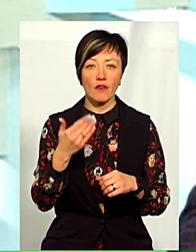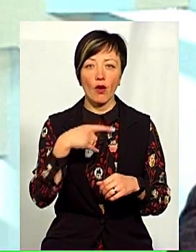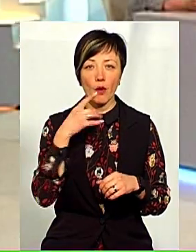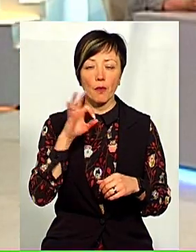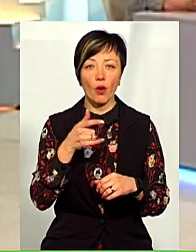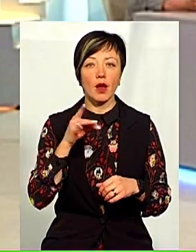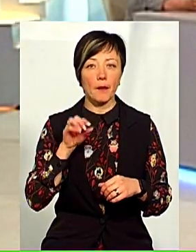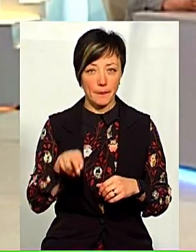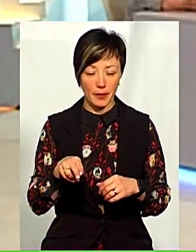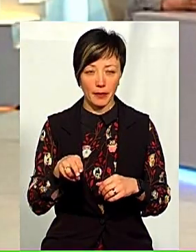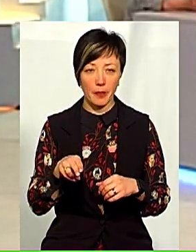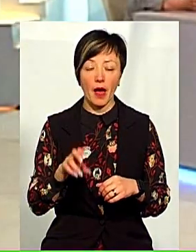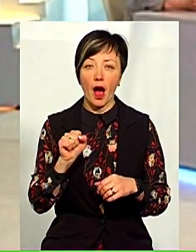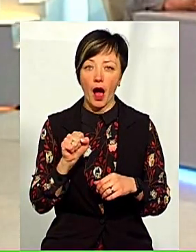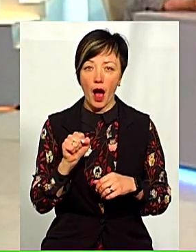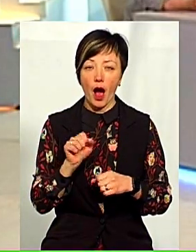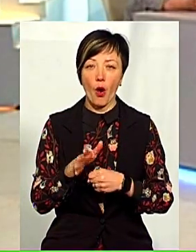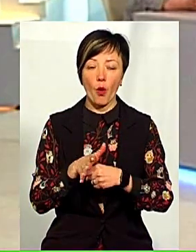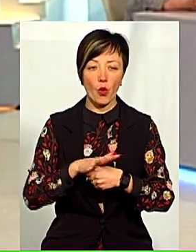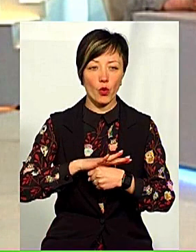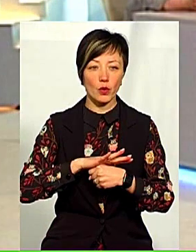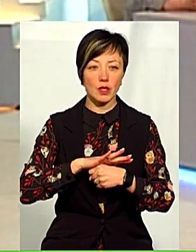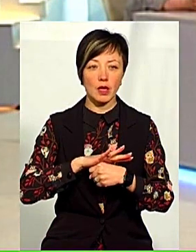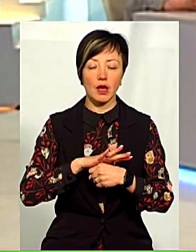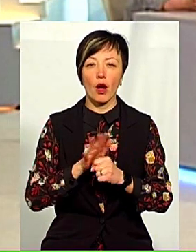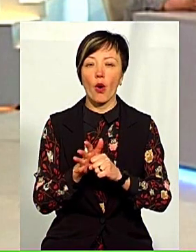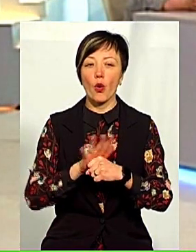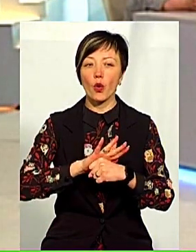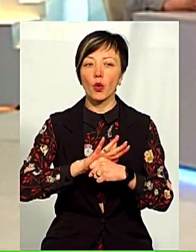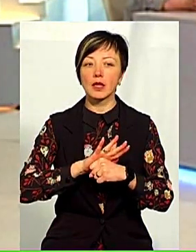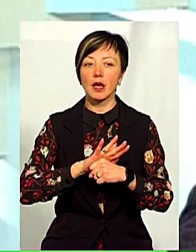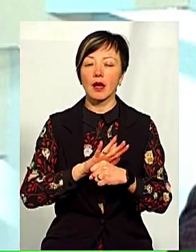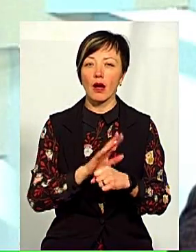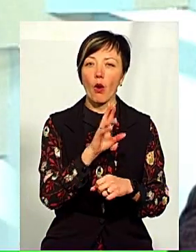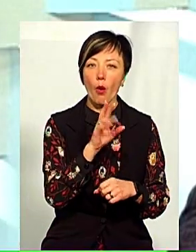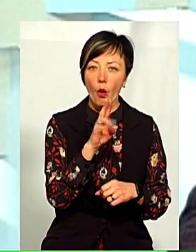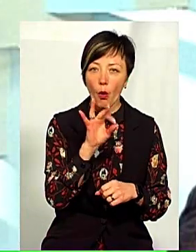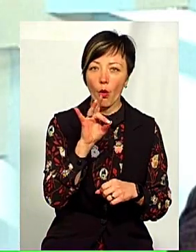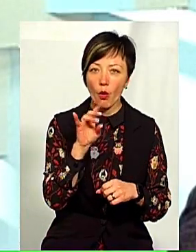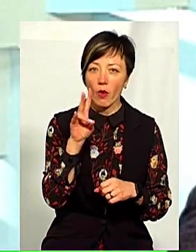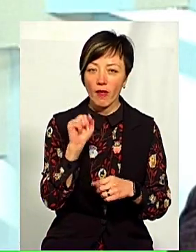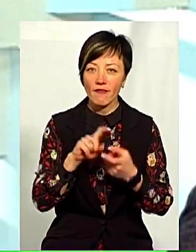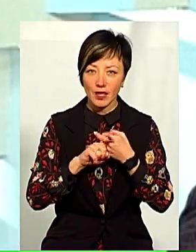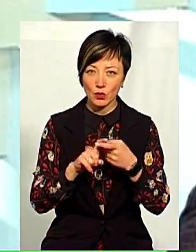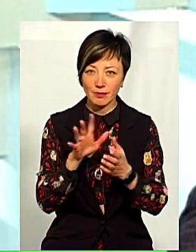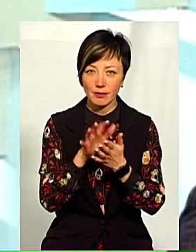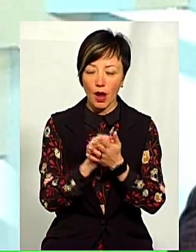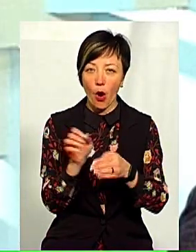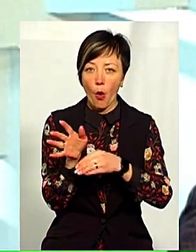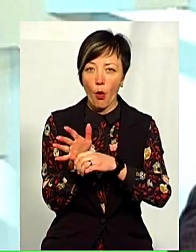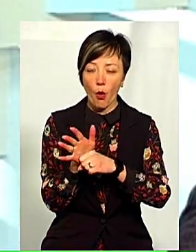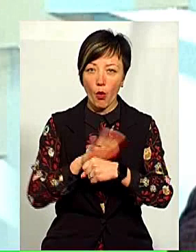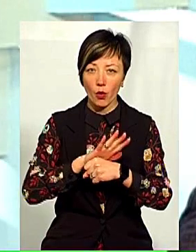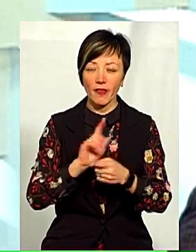грип. Про грип. А коронавірус – це той самий грип, але дещо змінений із назвою,